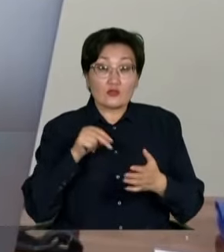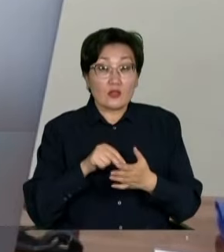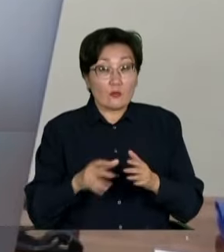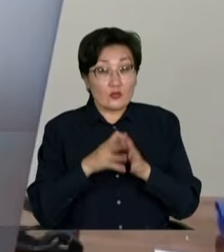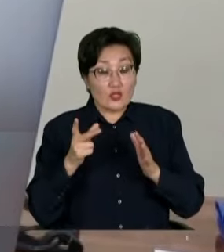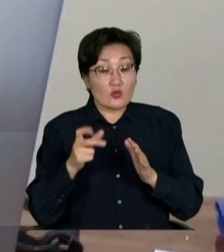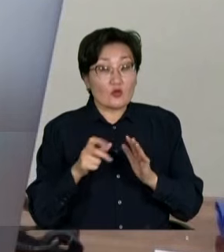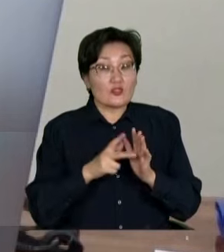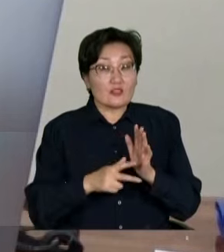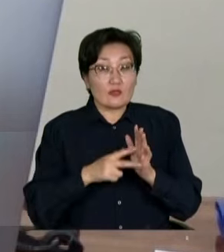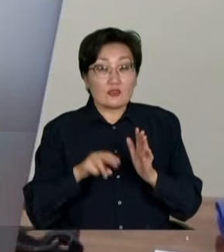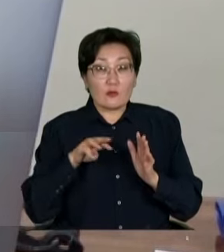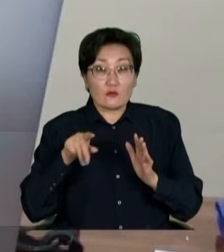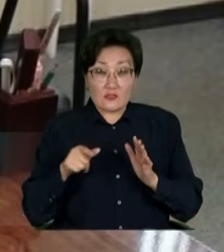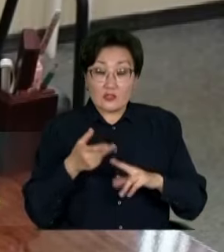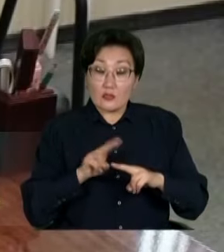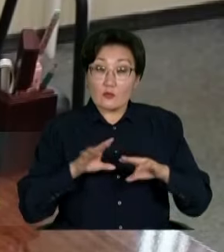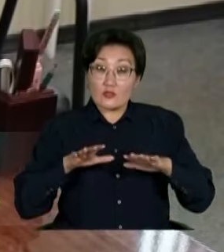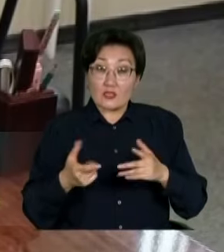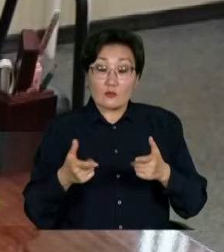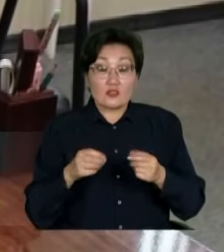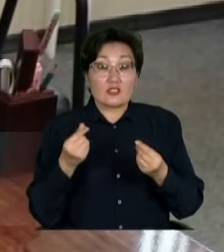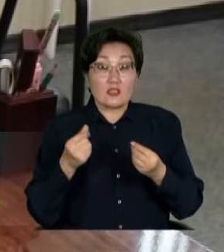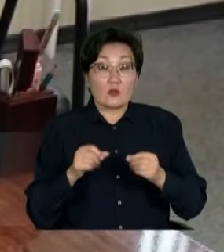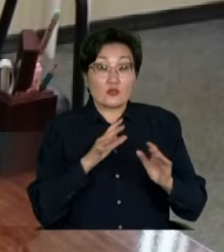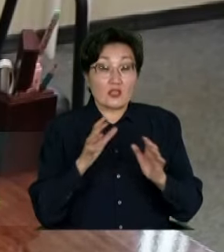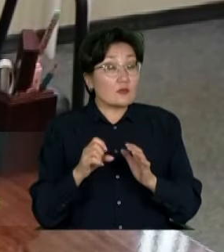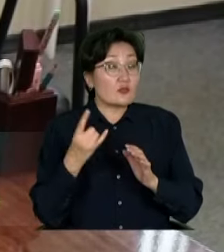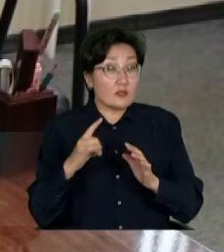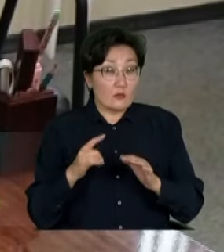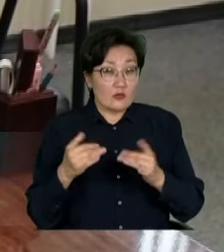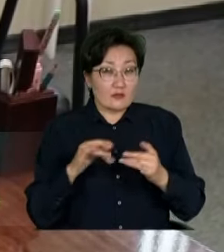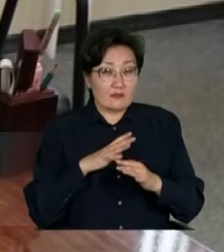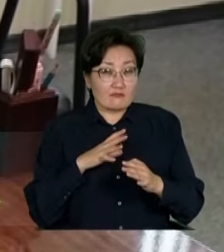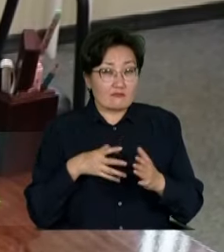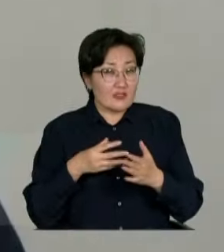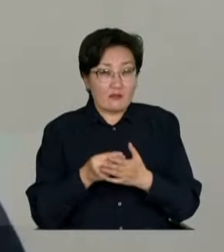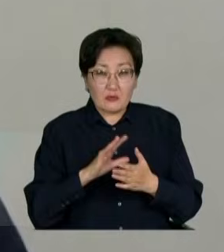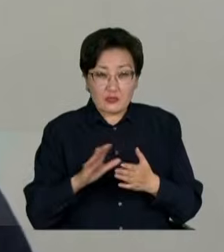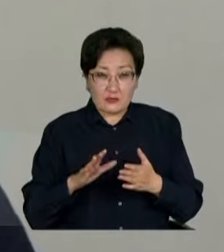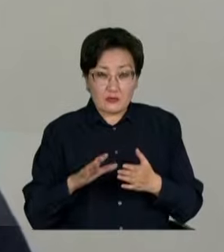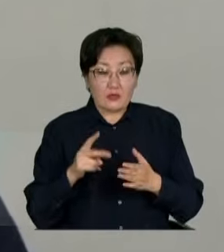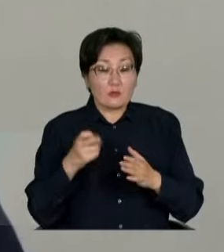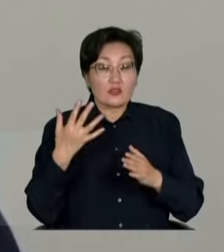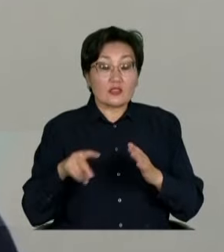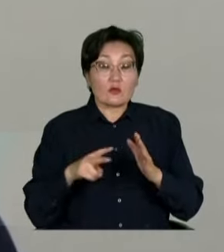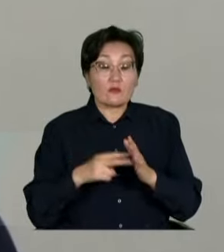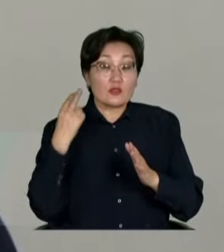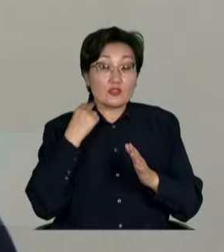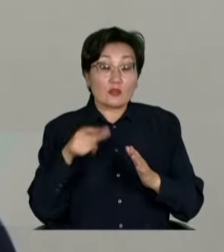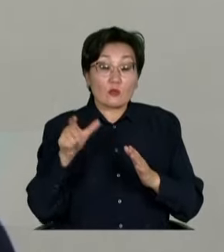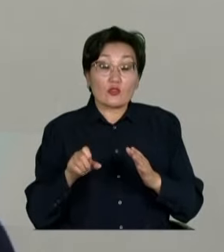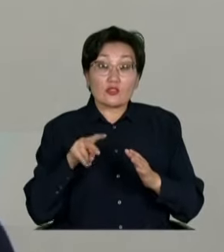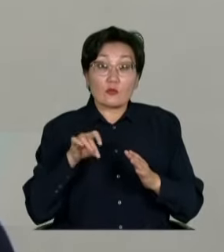370 млн тенге это случай где средства на содержание детей вовсе не предоставляются 257 должников по